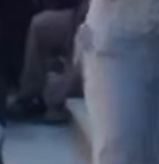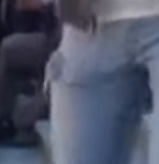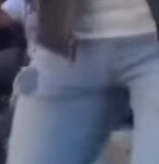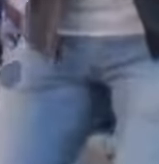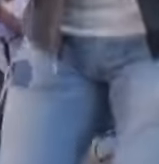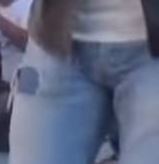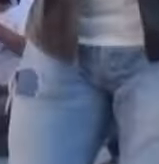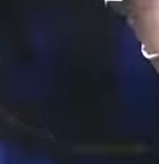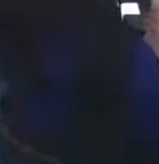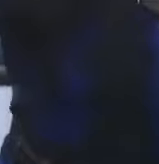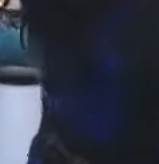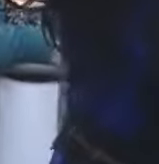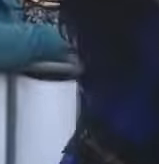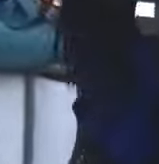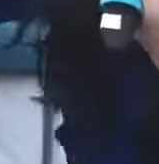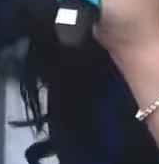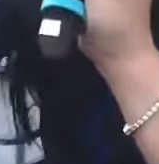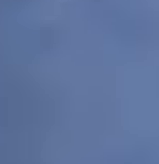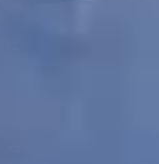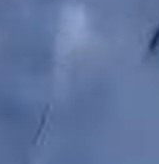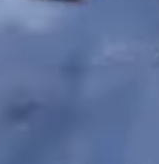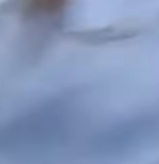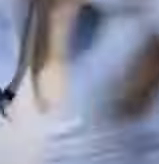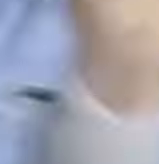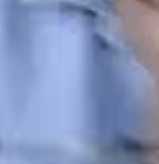sa nakalipas na 15 taon.